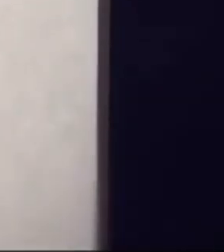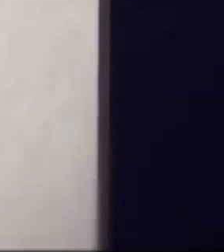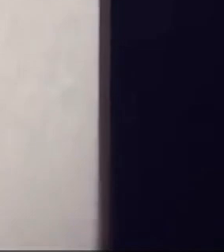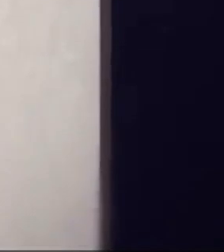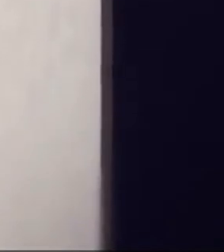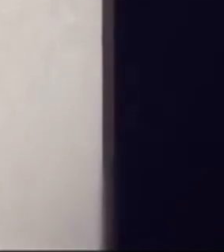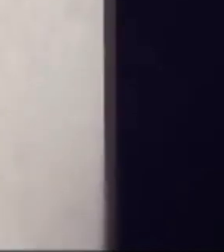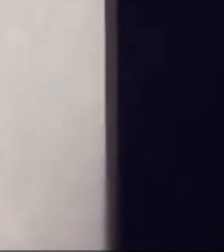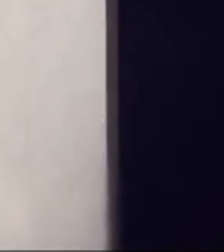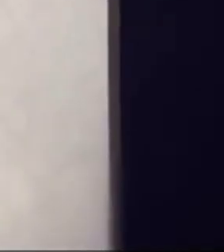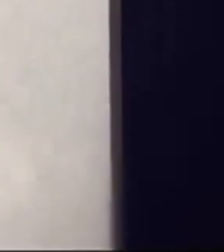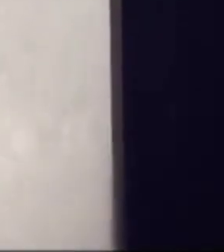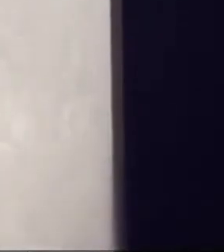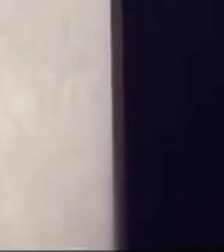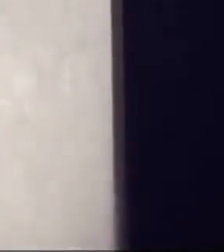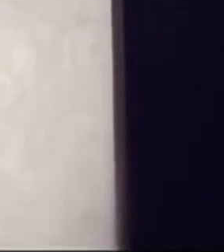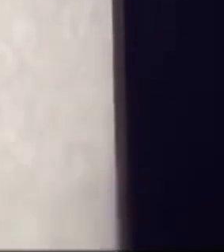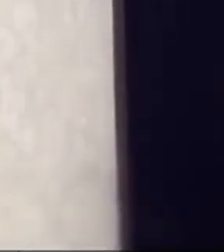all